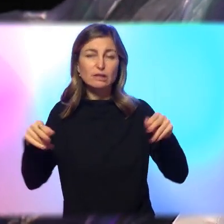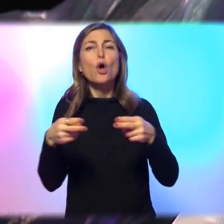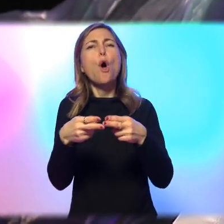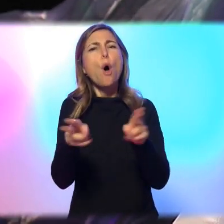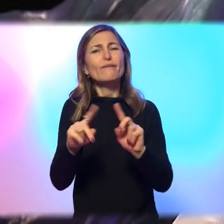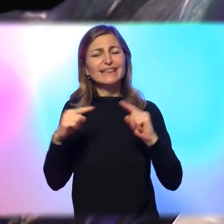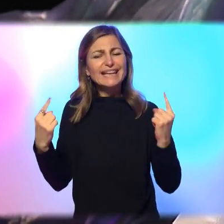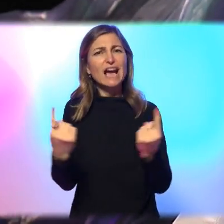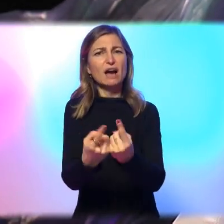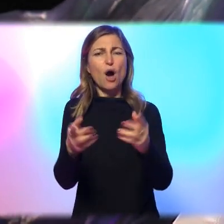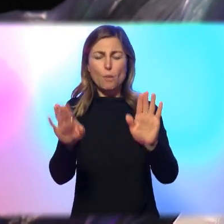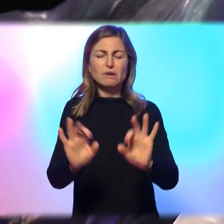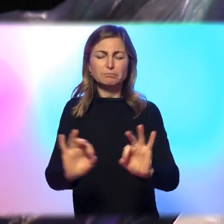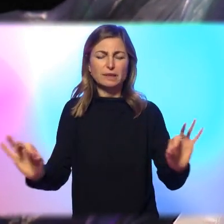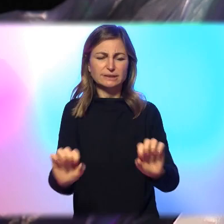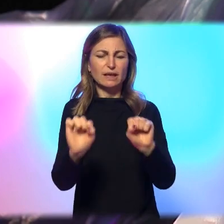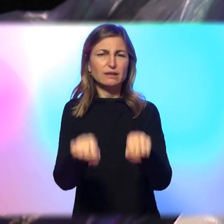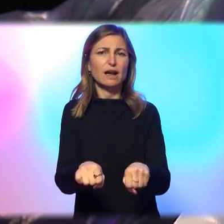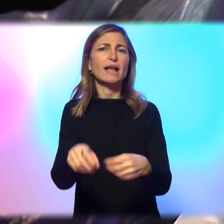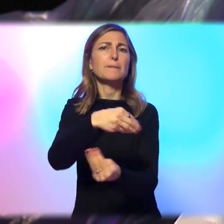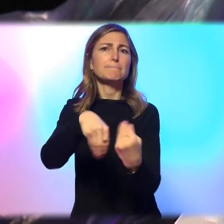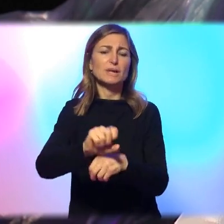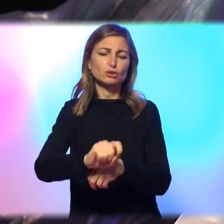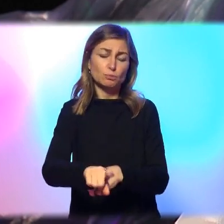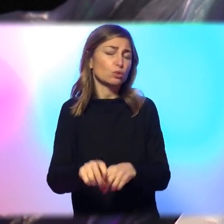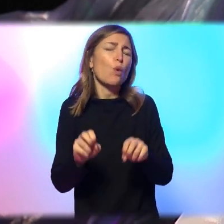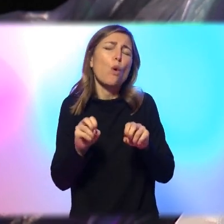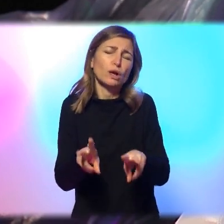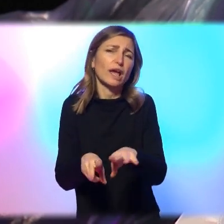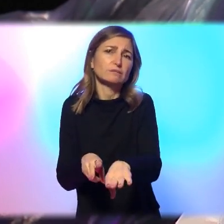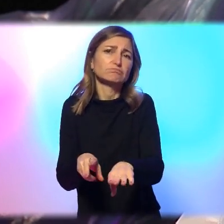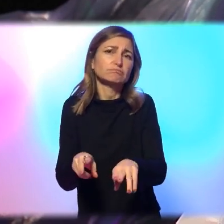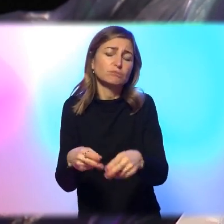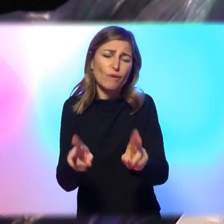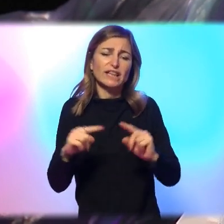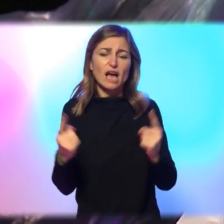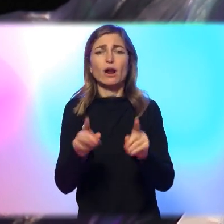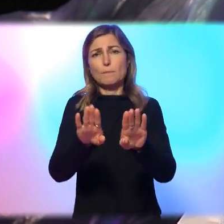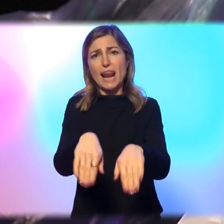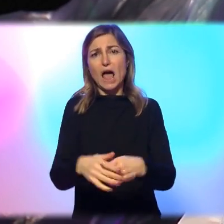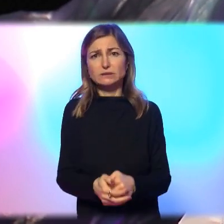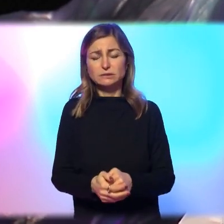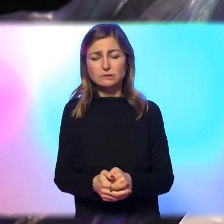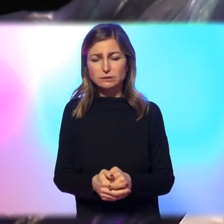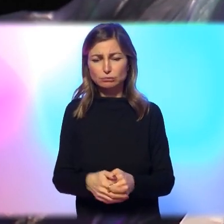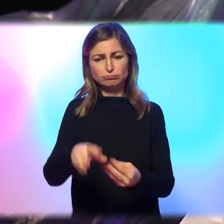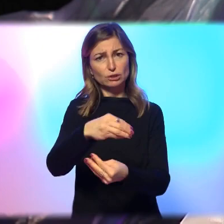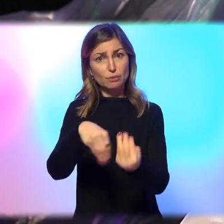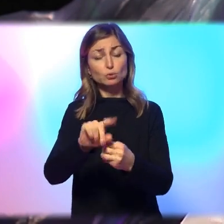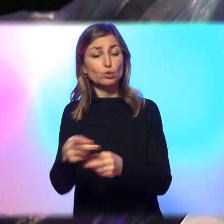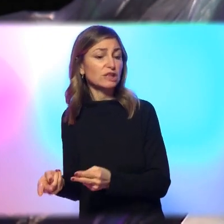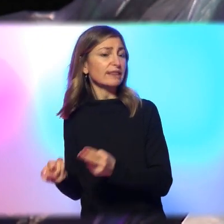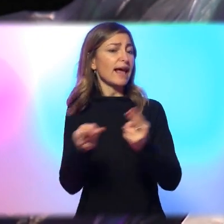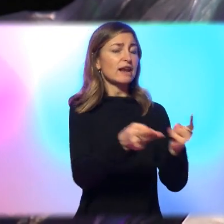von und die machen dann alles verkehrt. Das heißt also, es würde dann doch irgendwie Mischmüll werden. Und insofern ist es eigentlich ganz okay, dass im öffentlichen